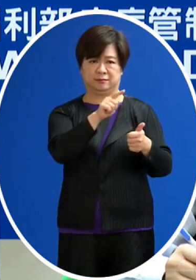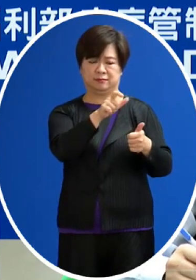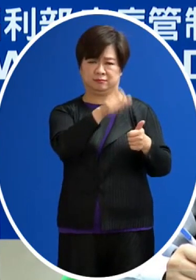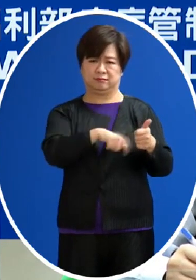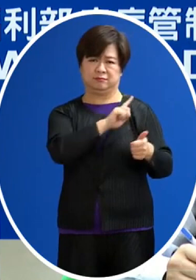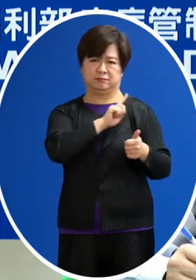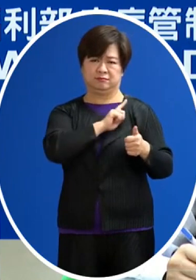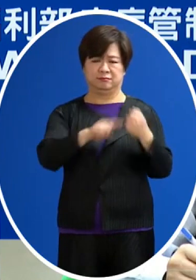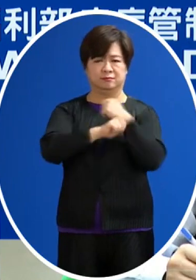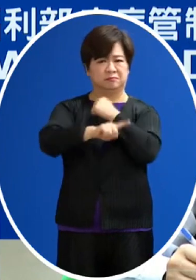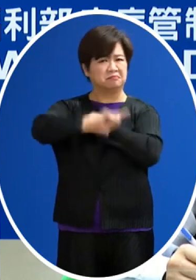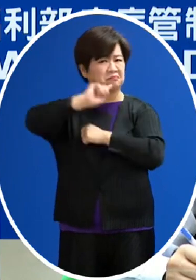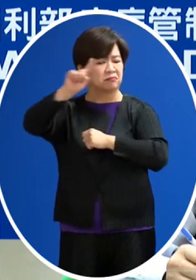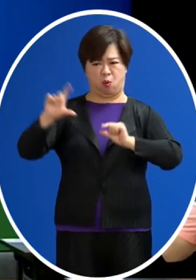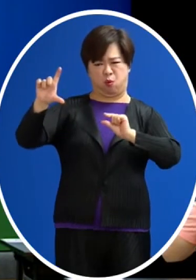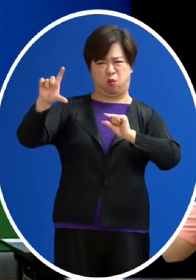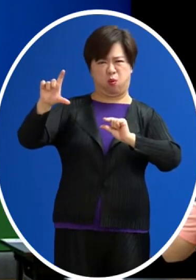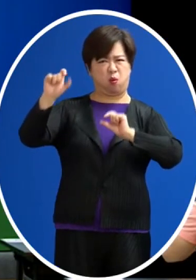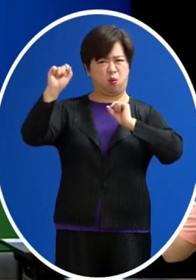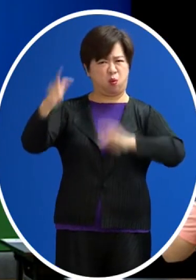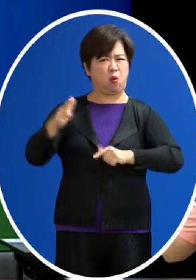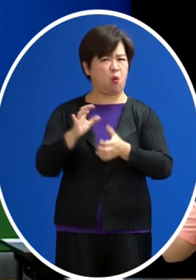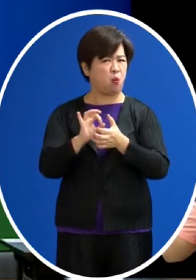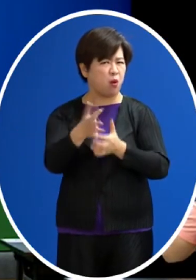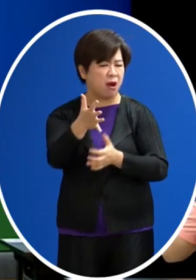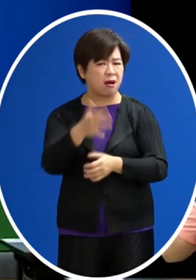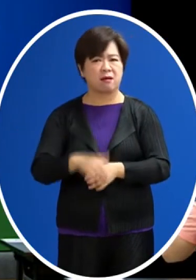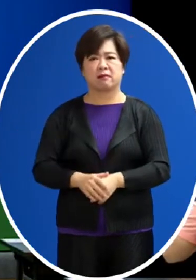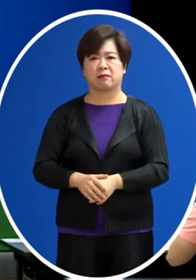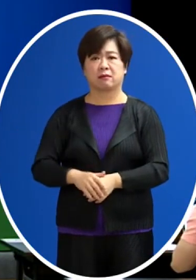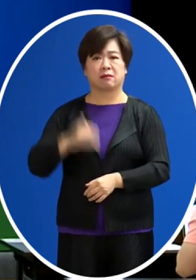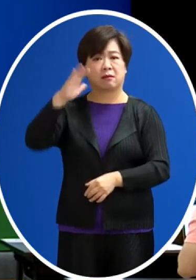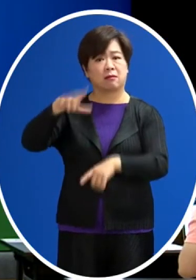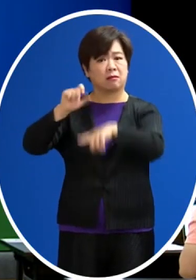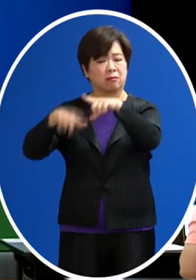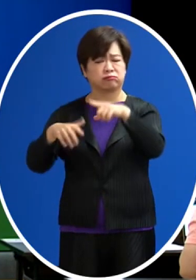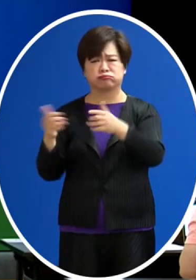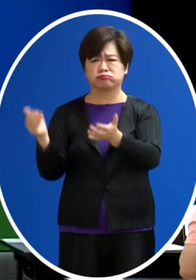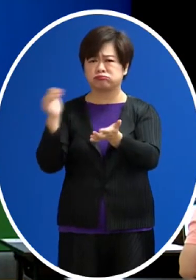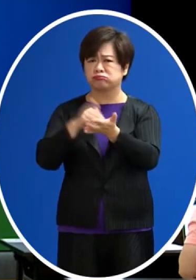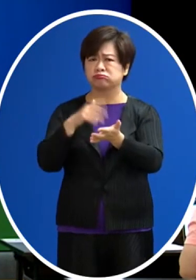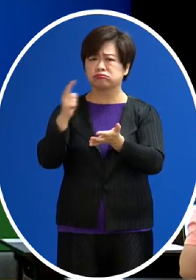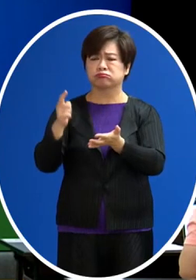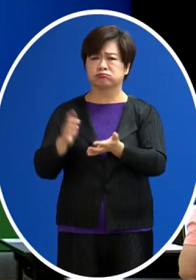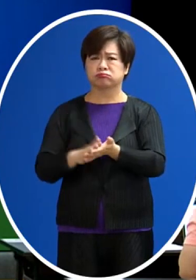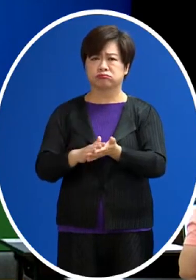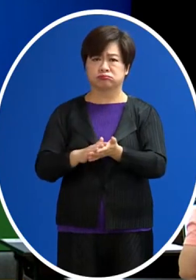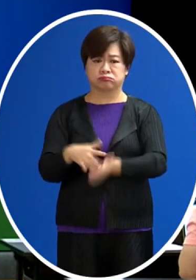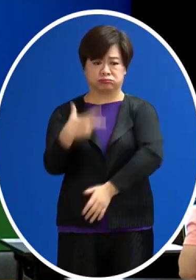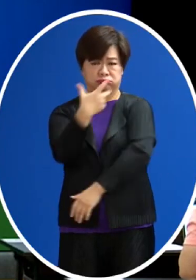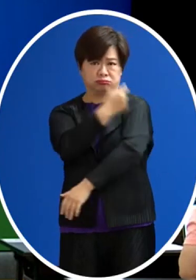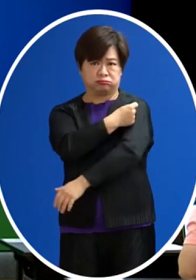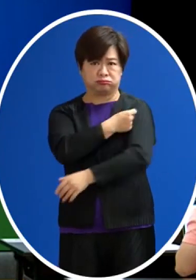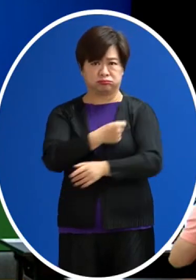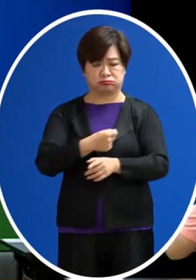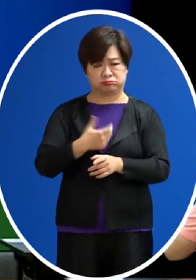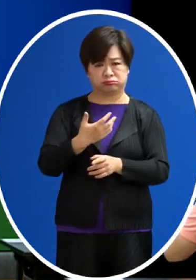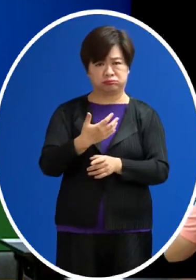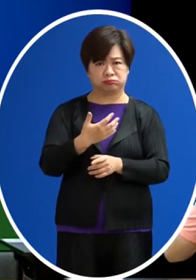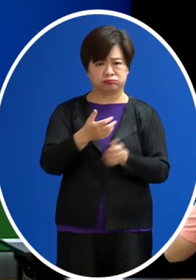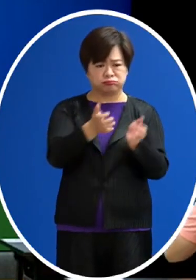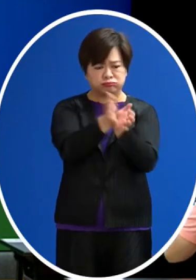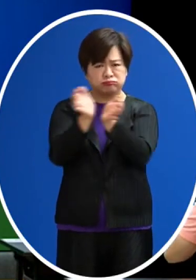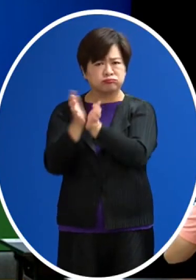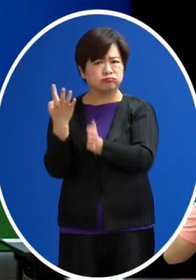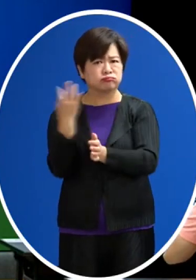或相关的，我们还是尊重。 问说，因为高端到底送了几批？疫苗作为封签检验使用，为什